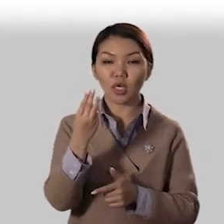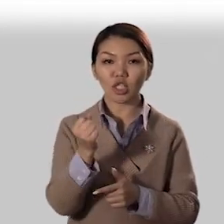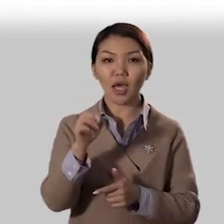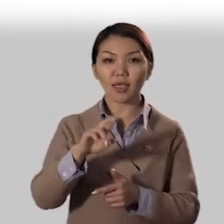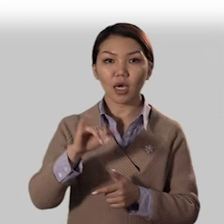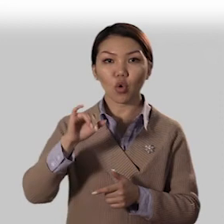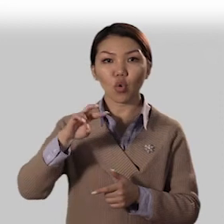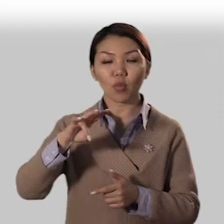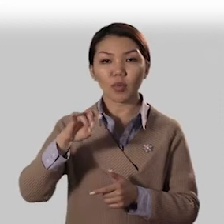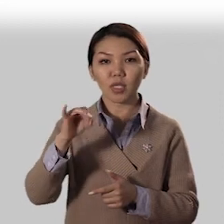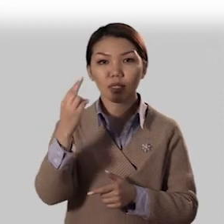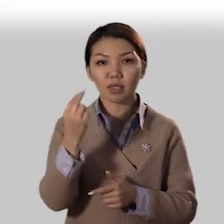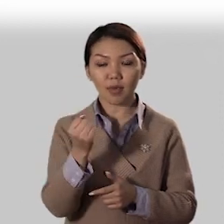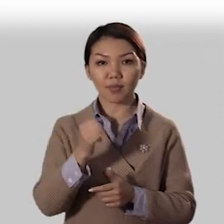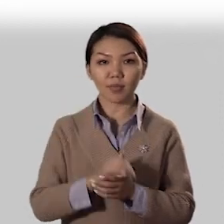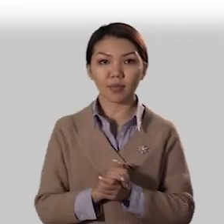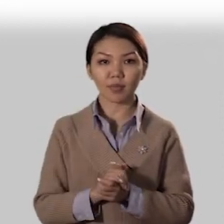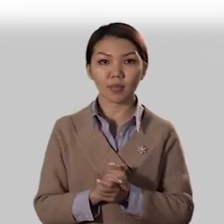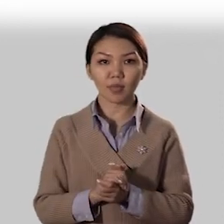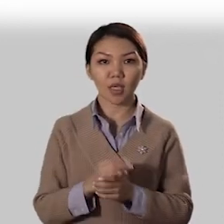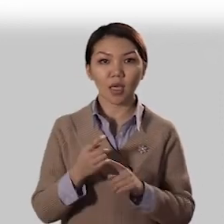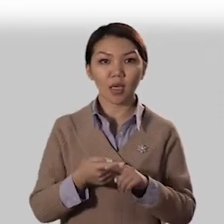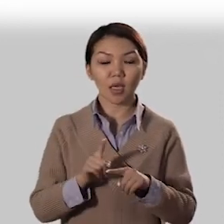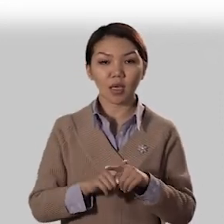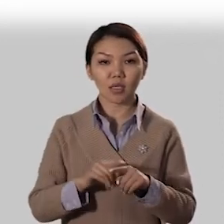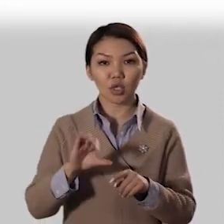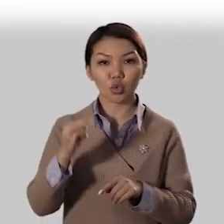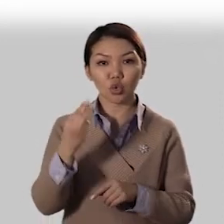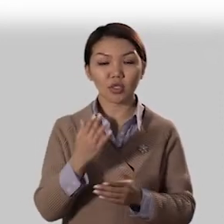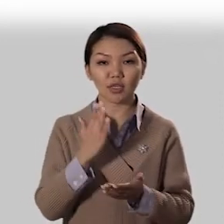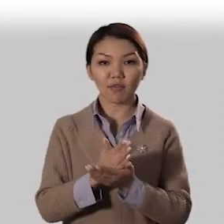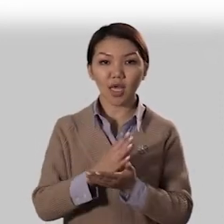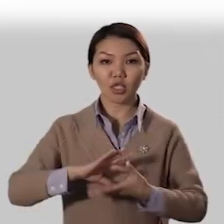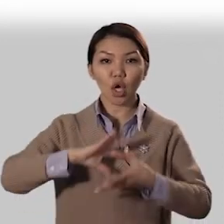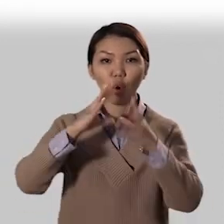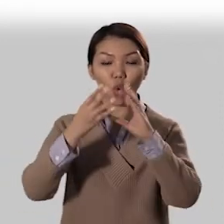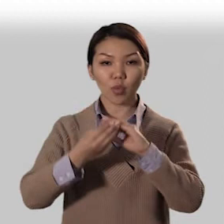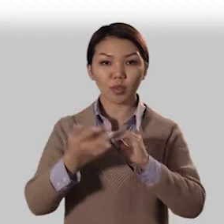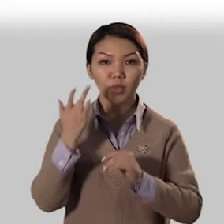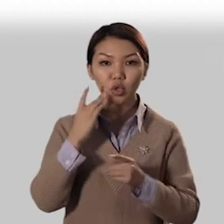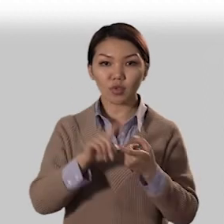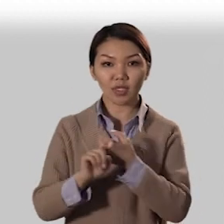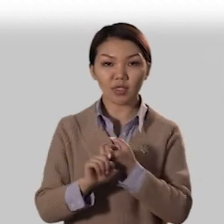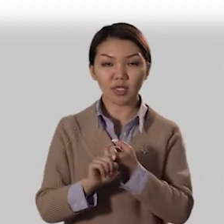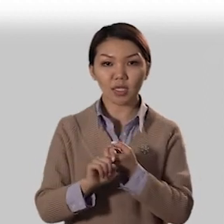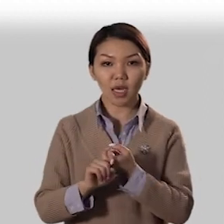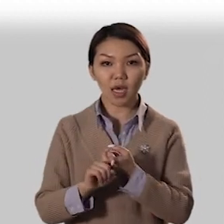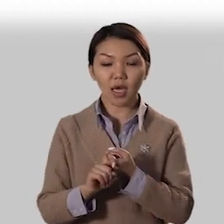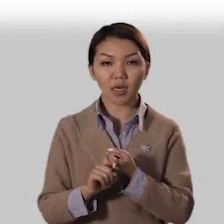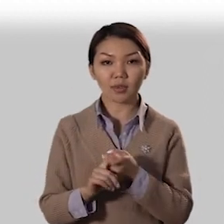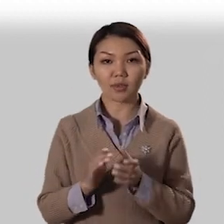это существительные общего рода которые в зависимости от конкретных обстоятельств